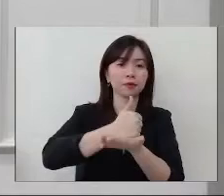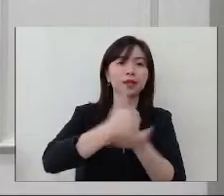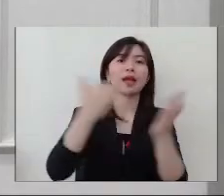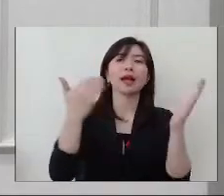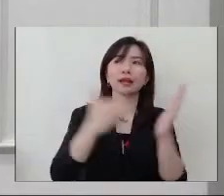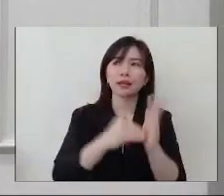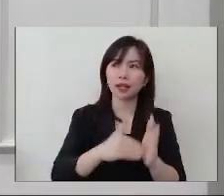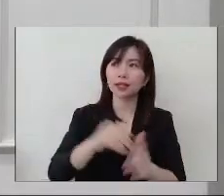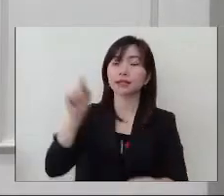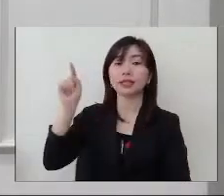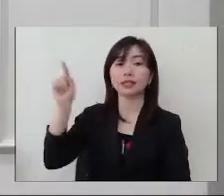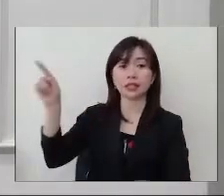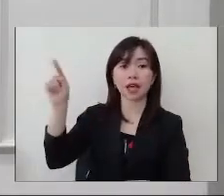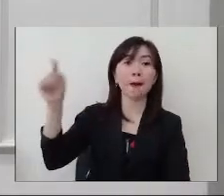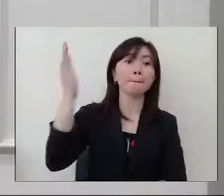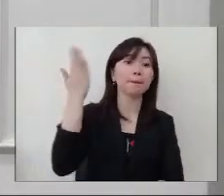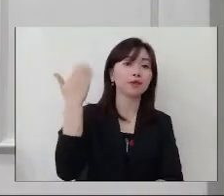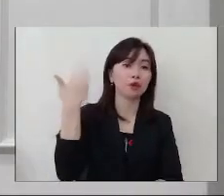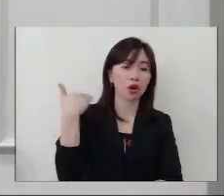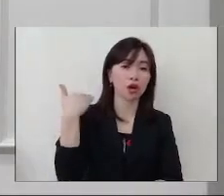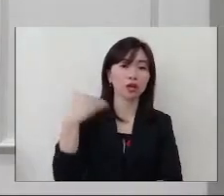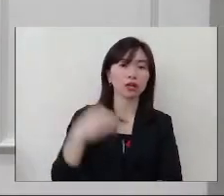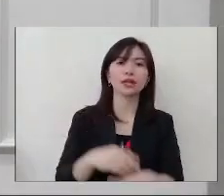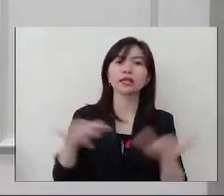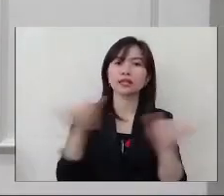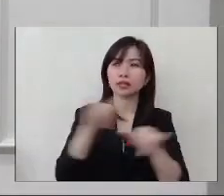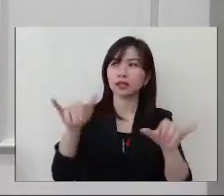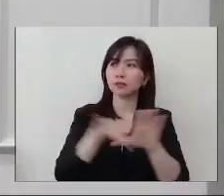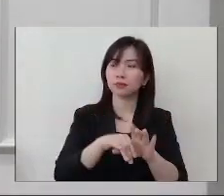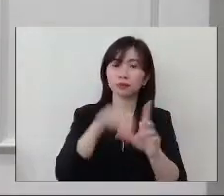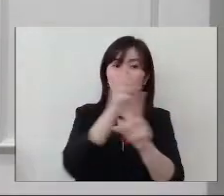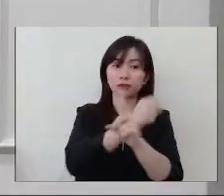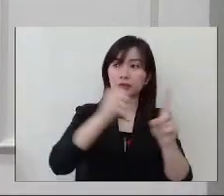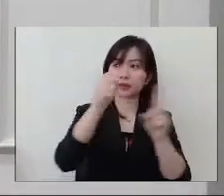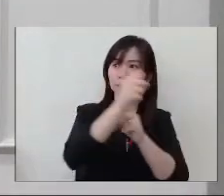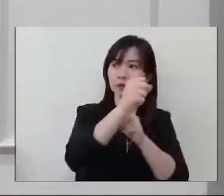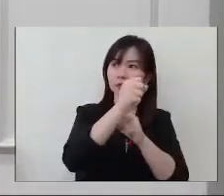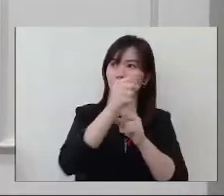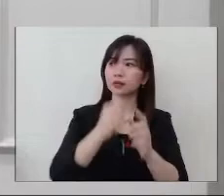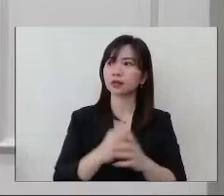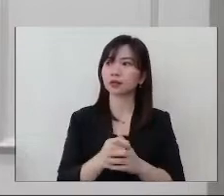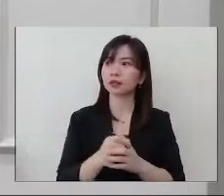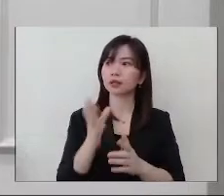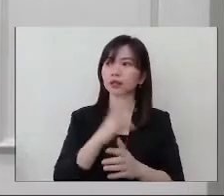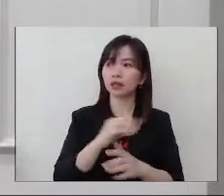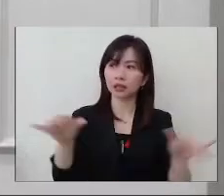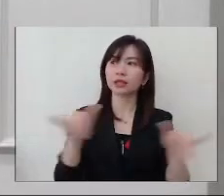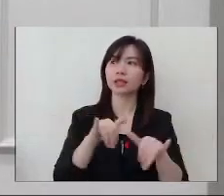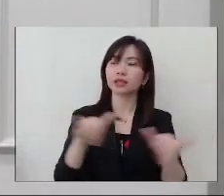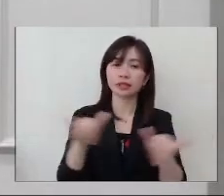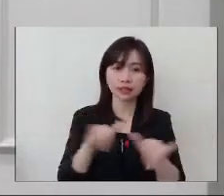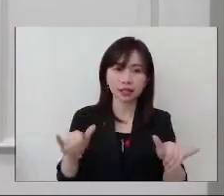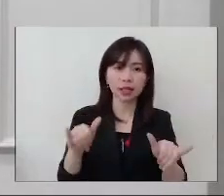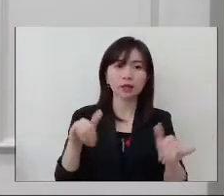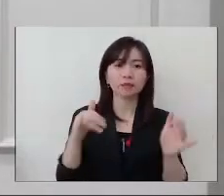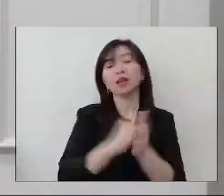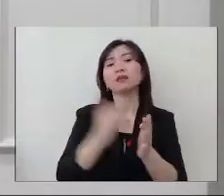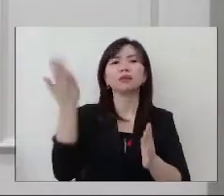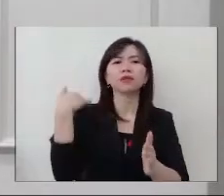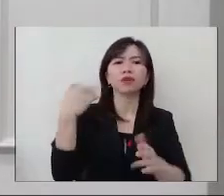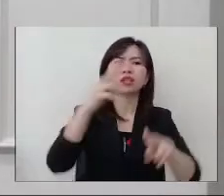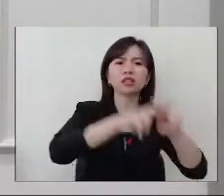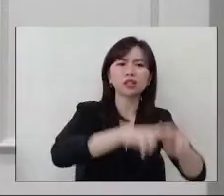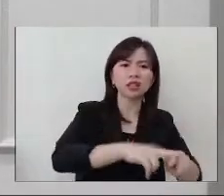in your place before, at ako po ay nakaupo rin dyan sa inyo, nakikinig ng salita ng Diyos with